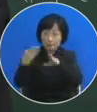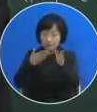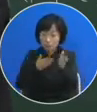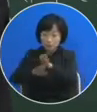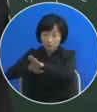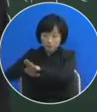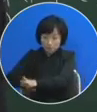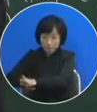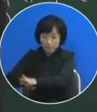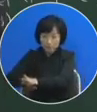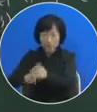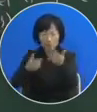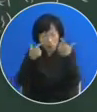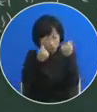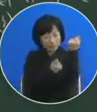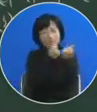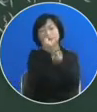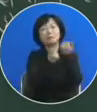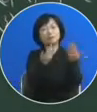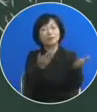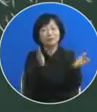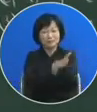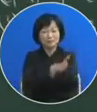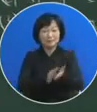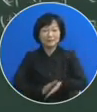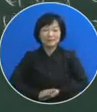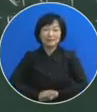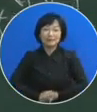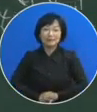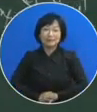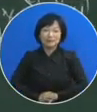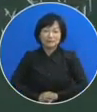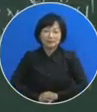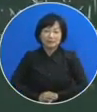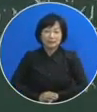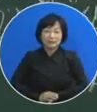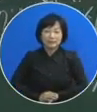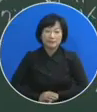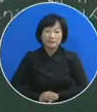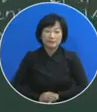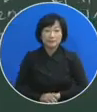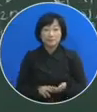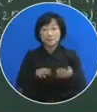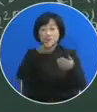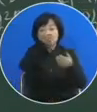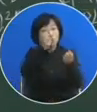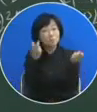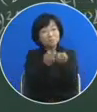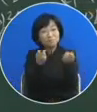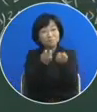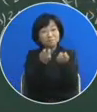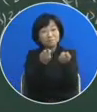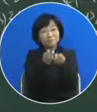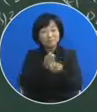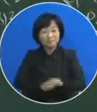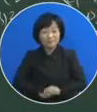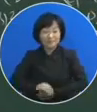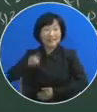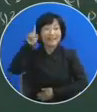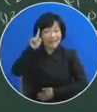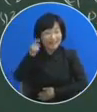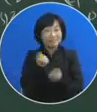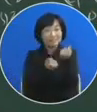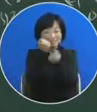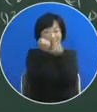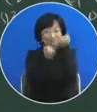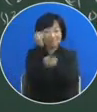by age, God prepared the important answers, and He made the same situation as these. 어떻게 할 것이냐? What are you going to do? 내일 보겠습니다. We'll look at